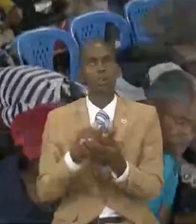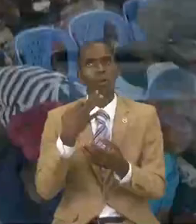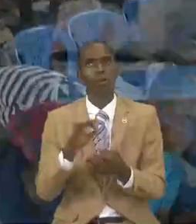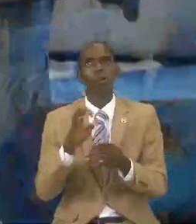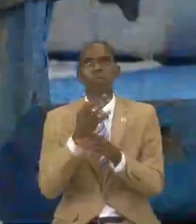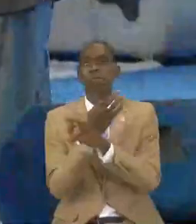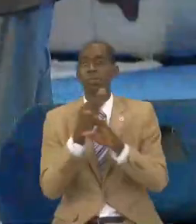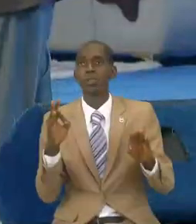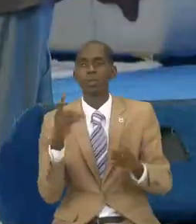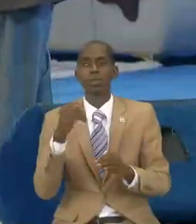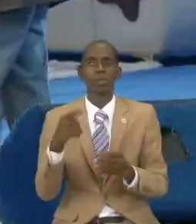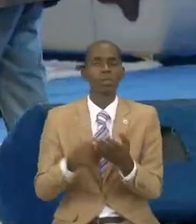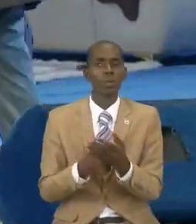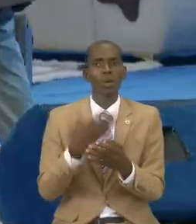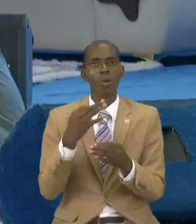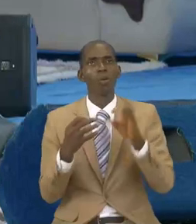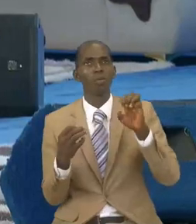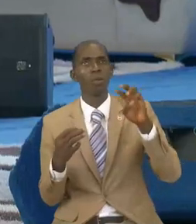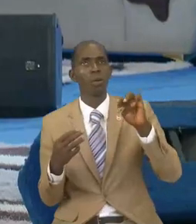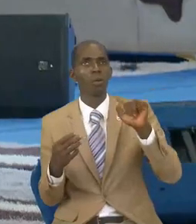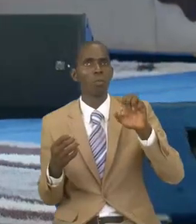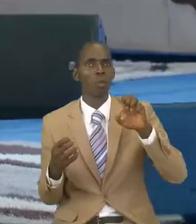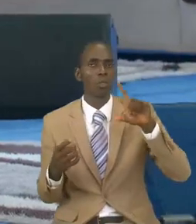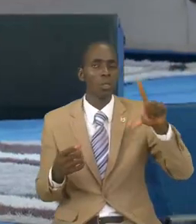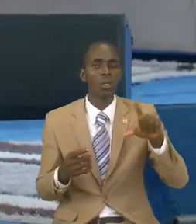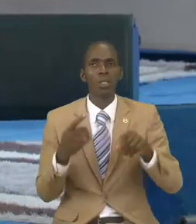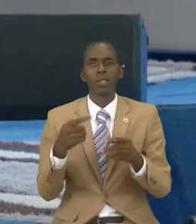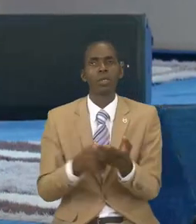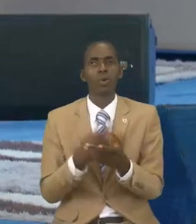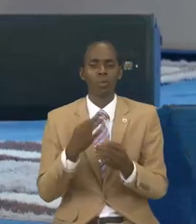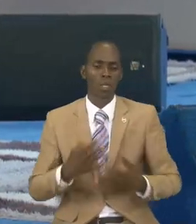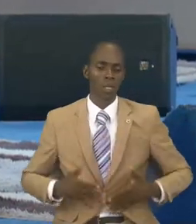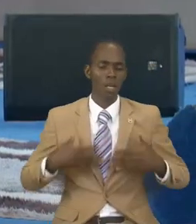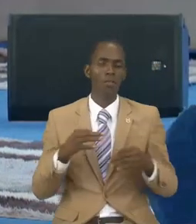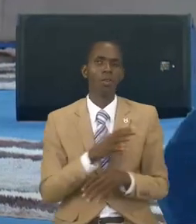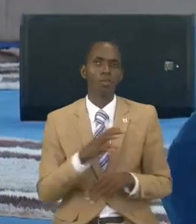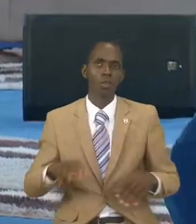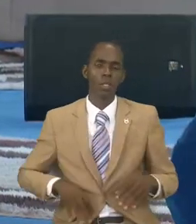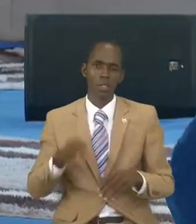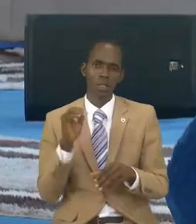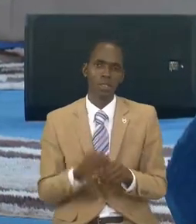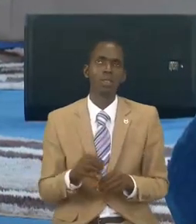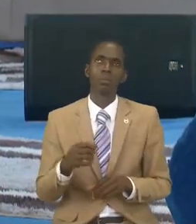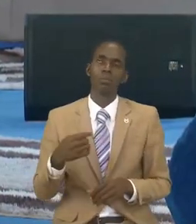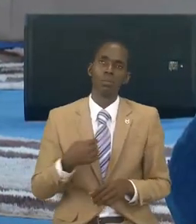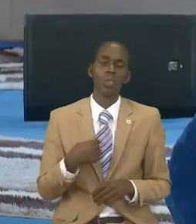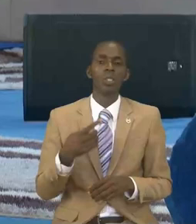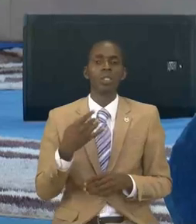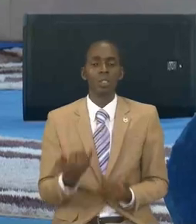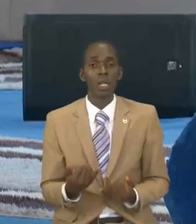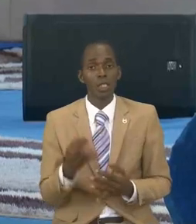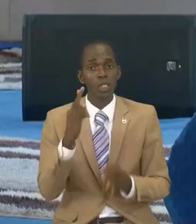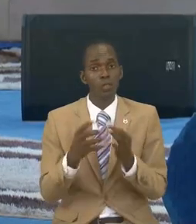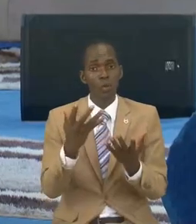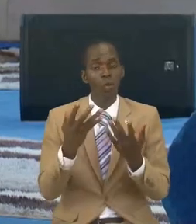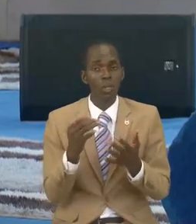C'est l'évangile de l'émancipation, l'évangile d'Emmanuel, l'évangile de la vie de Christ en toi. Maintenant, si tu